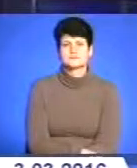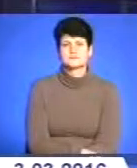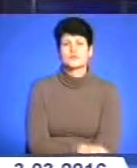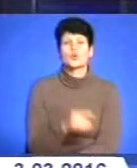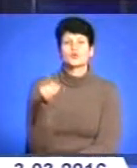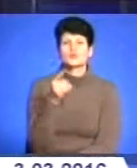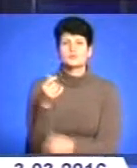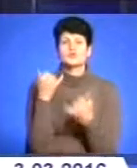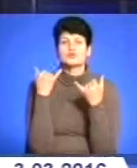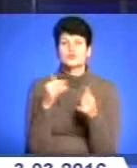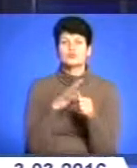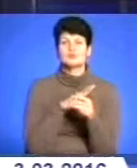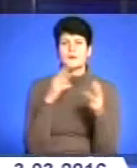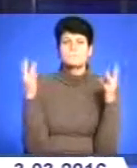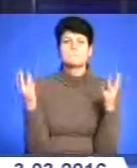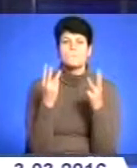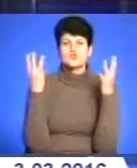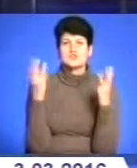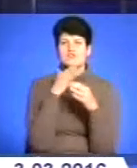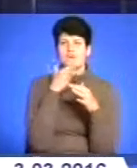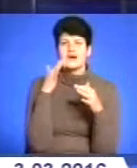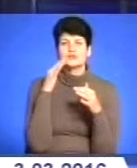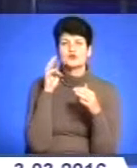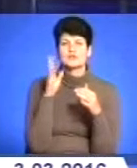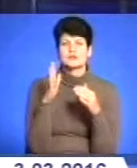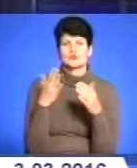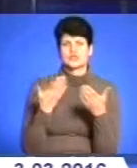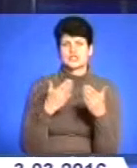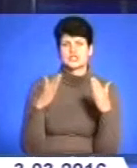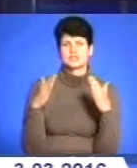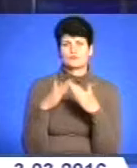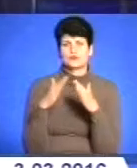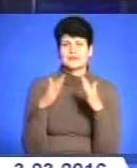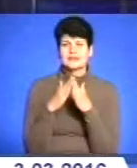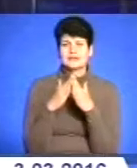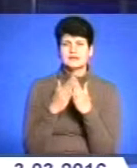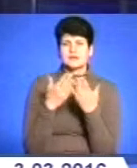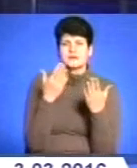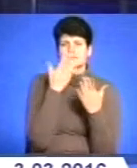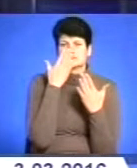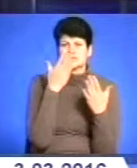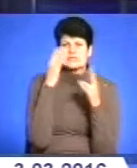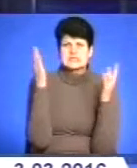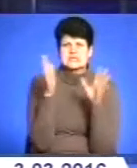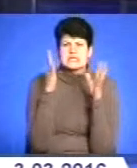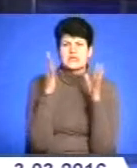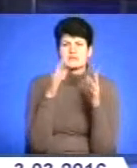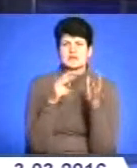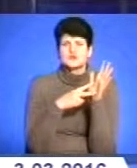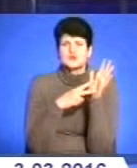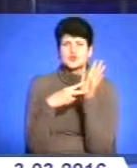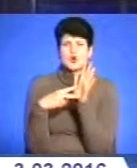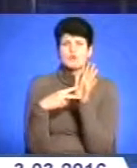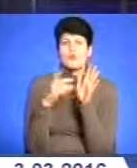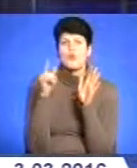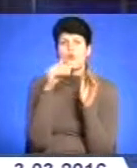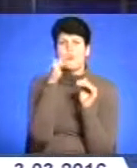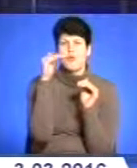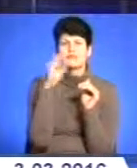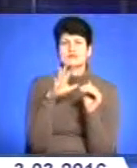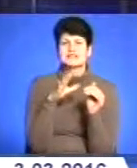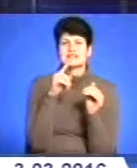У Тернополі сьогодні сталася пожежа в багатоквартирному житловому будинку. Повідомлення про задимлення в квартирі на 7-му поверсі багатоквартирного житлового будинку на